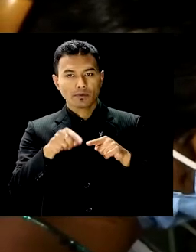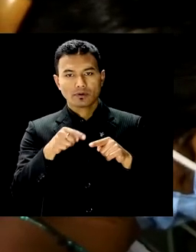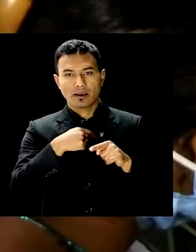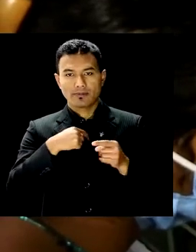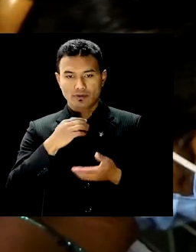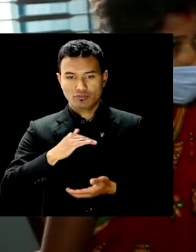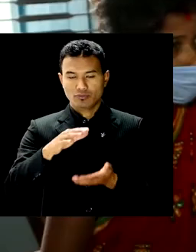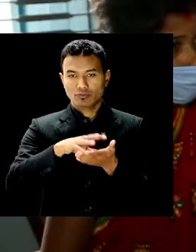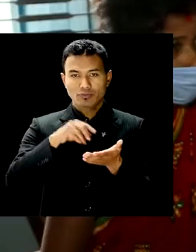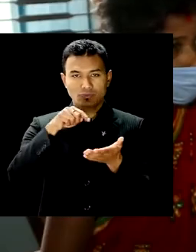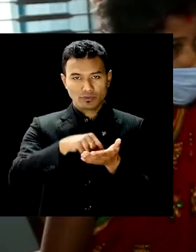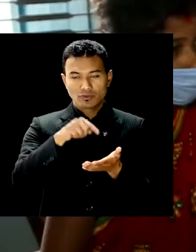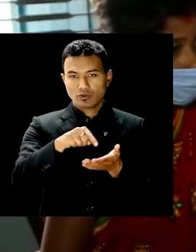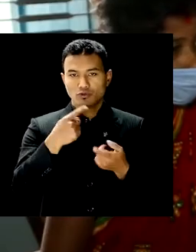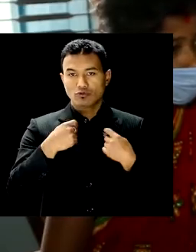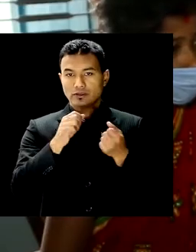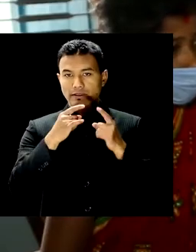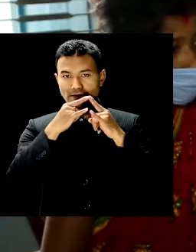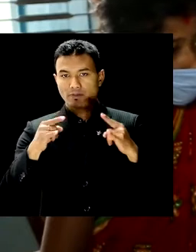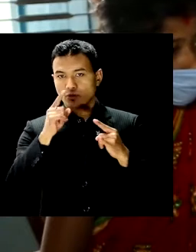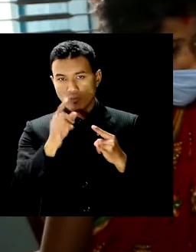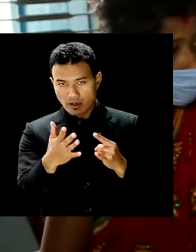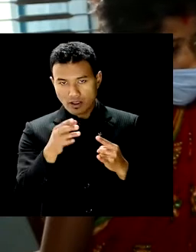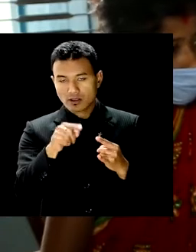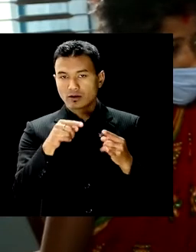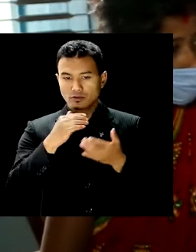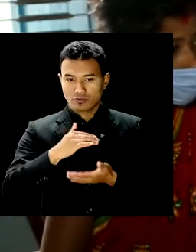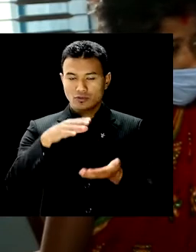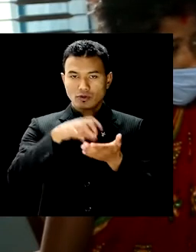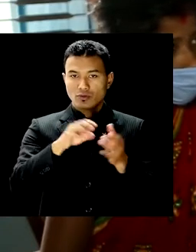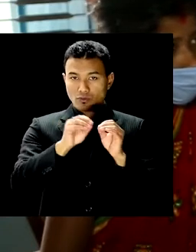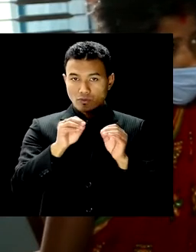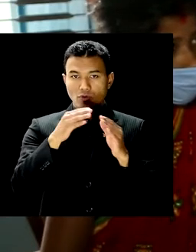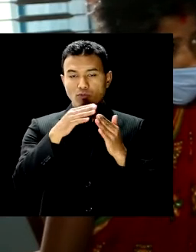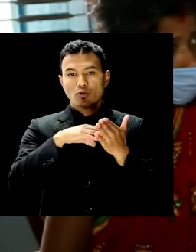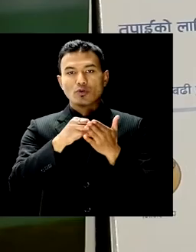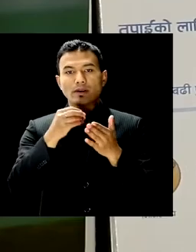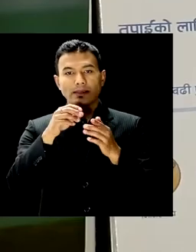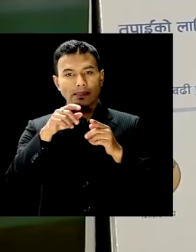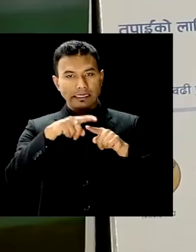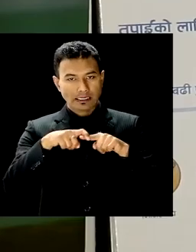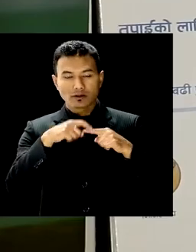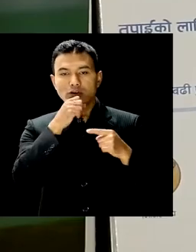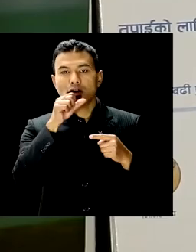सेन्टर त यो स्वास्थ्य चौकी होइन तर बर्थिङ सेन्टर नभए पनि परिवार नियोजनका